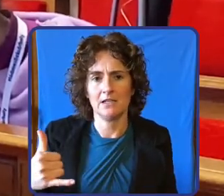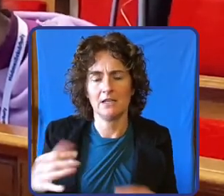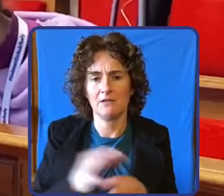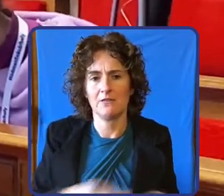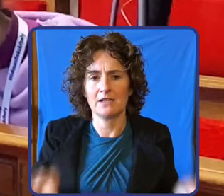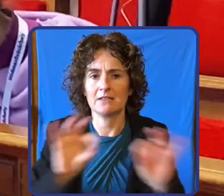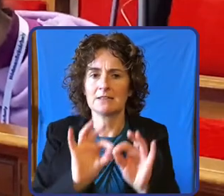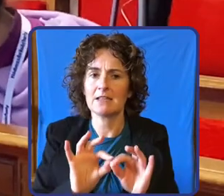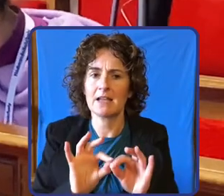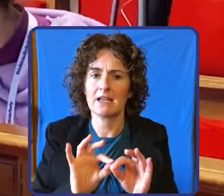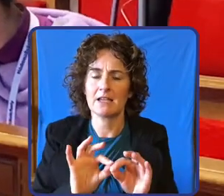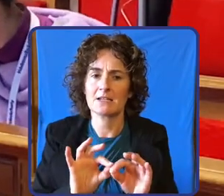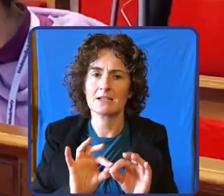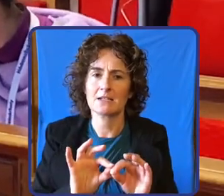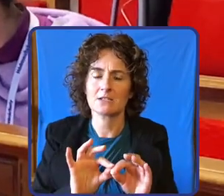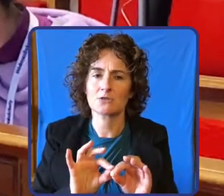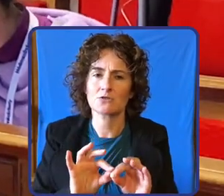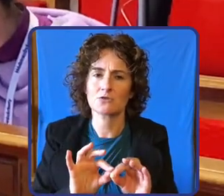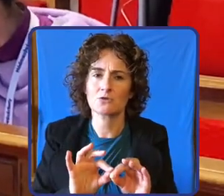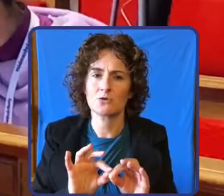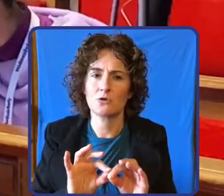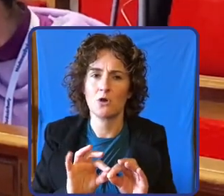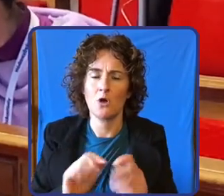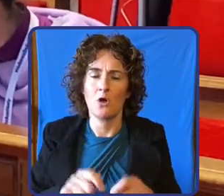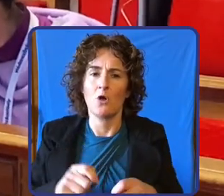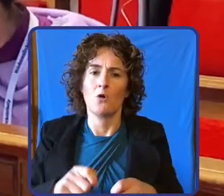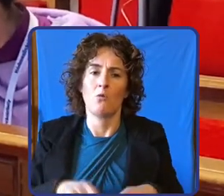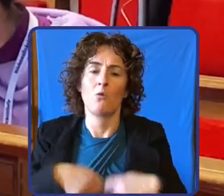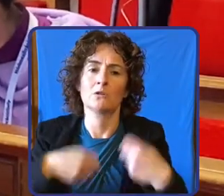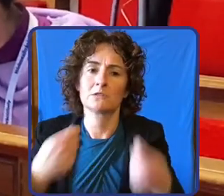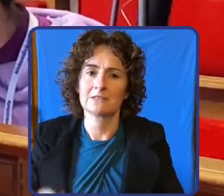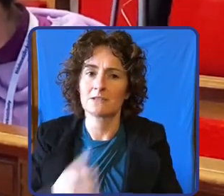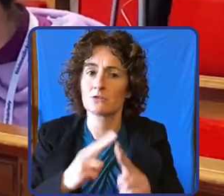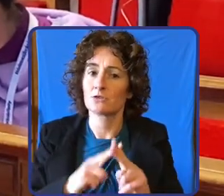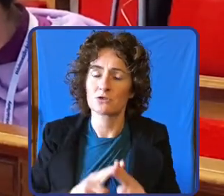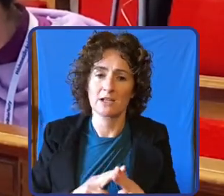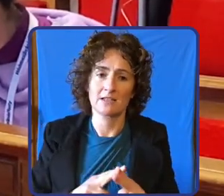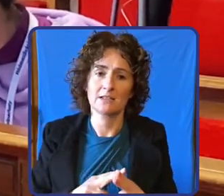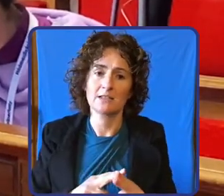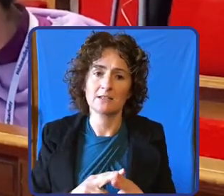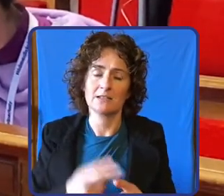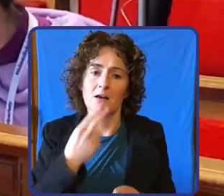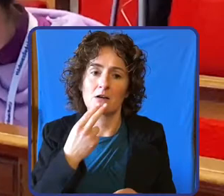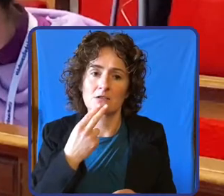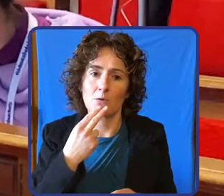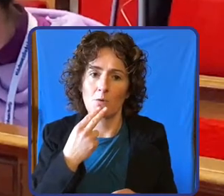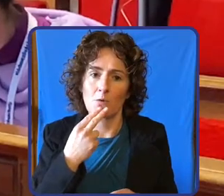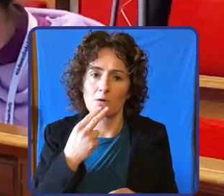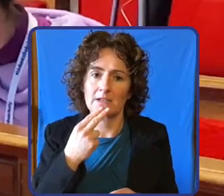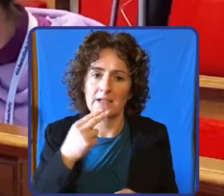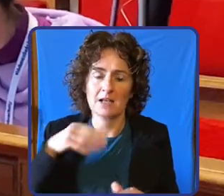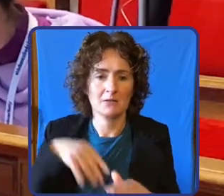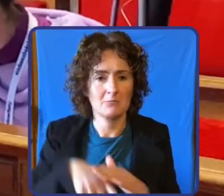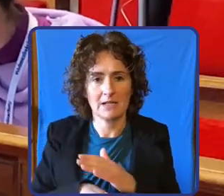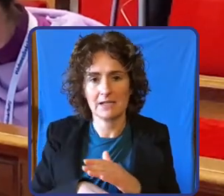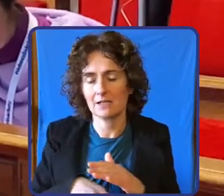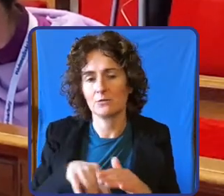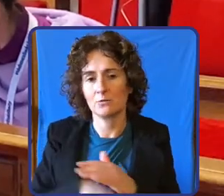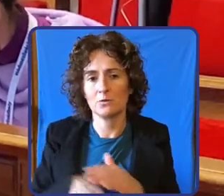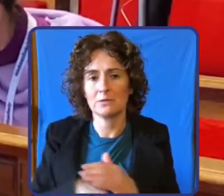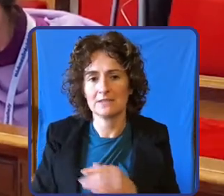teljes odaadással segíti az ukrán menekülteket, és senki meg nem említi őket. És ez csak egy a sok közül. Köszönöm